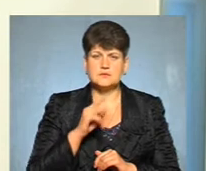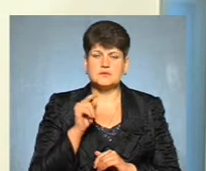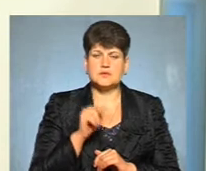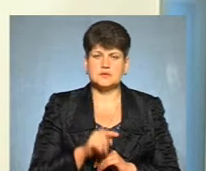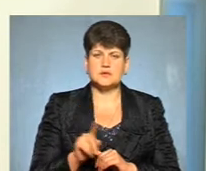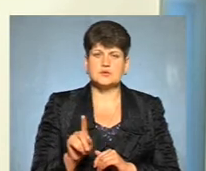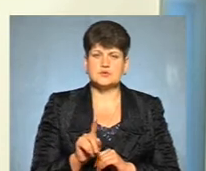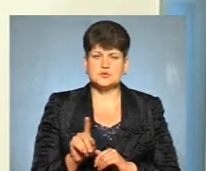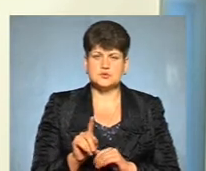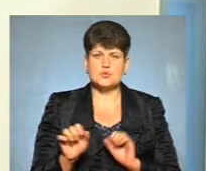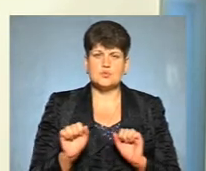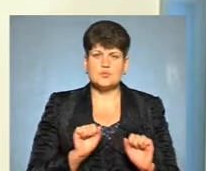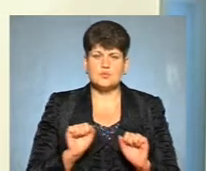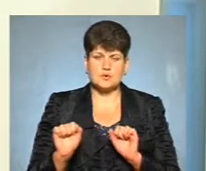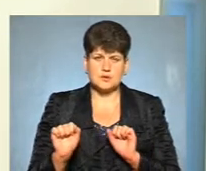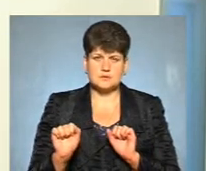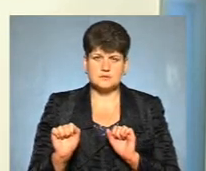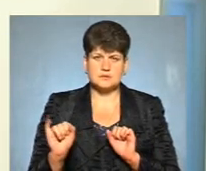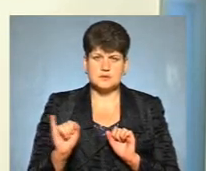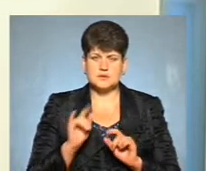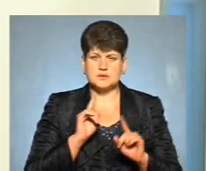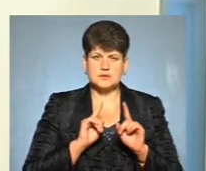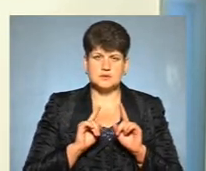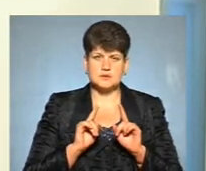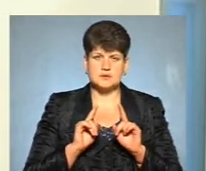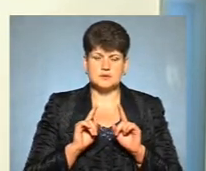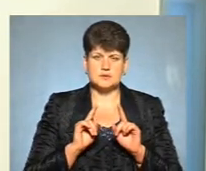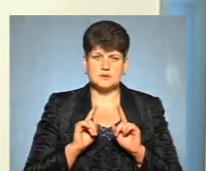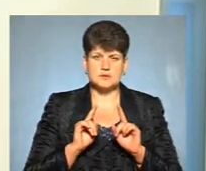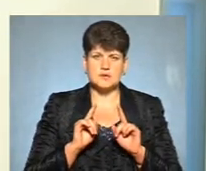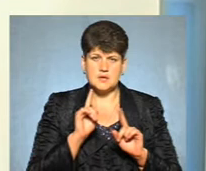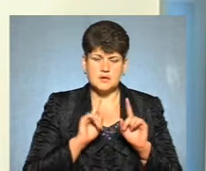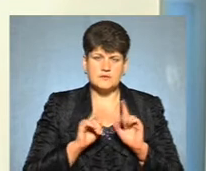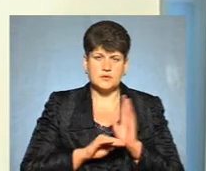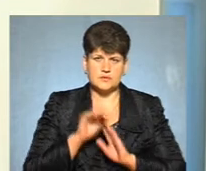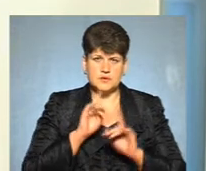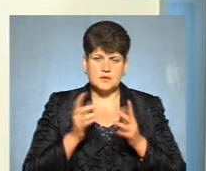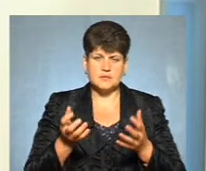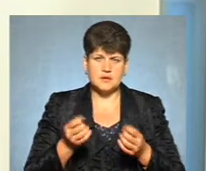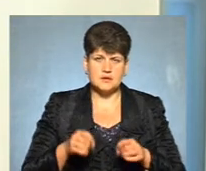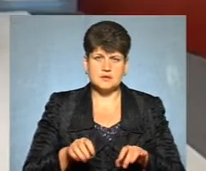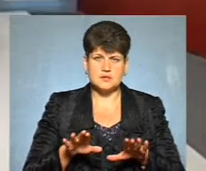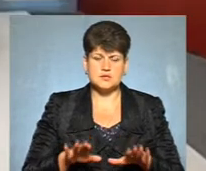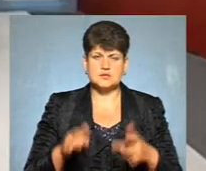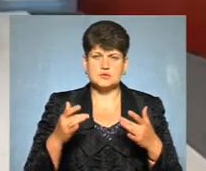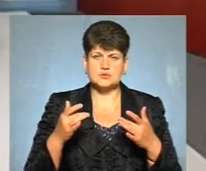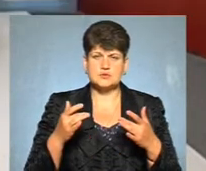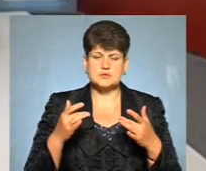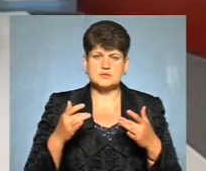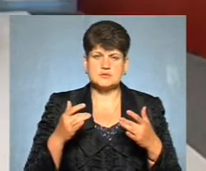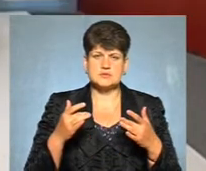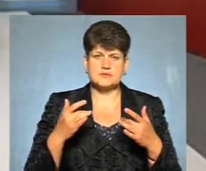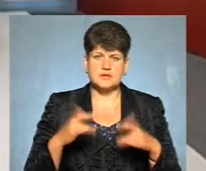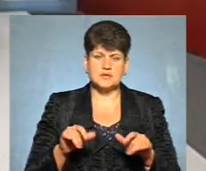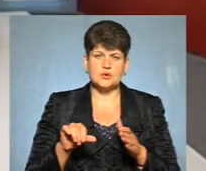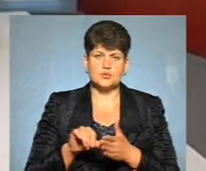Незважаючи на те, що уряд і Верховна Рада прийняли рішення щодо звільнення учасників